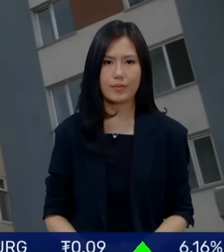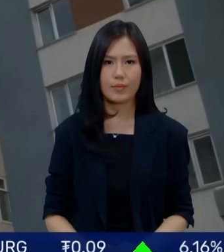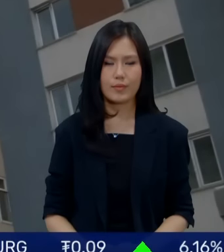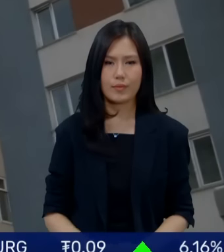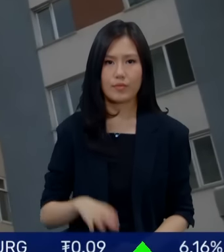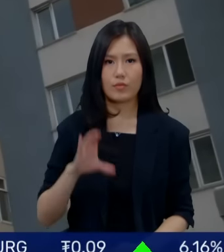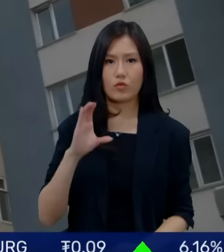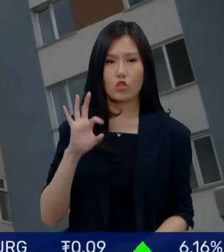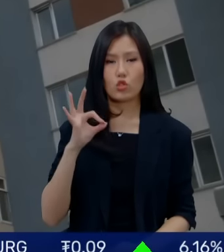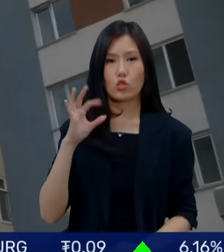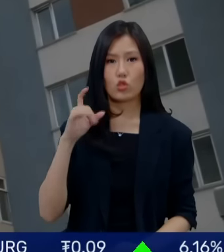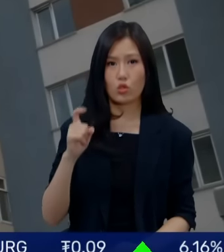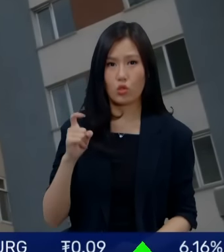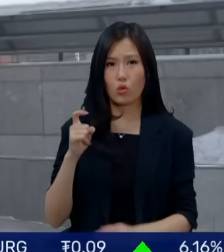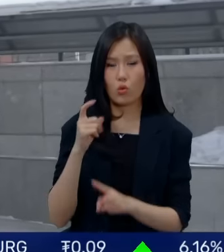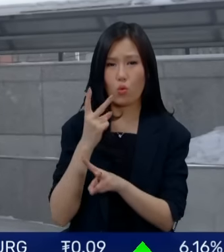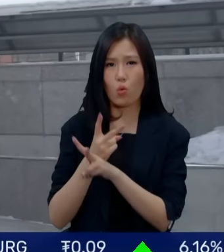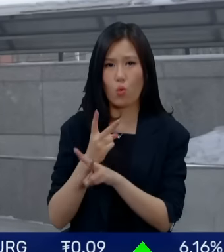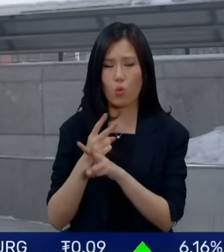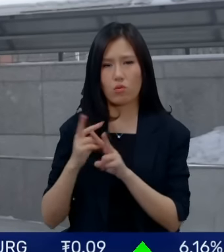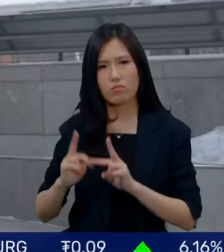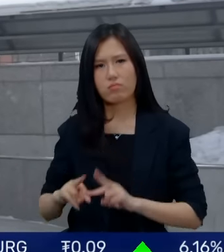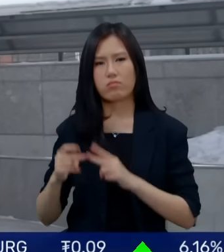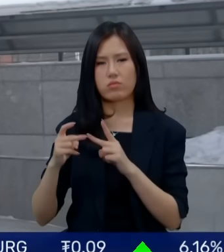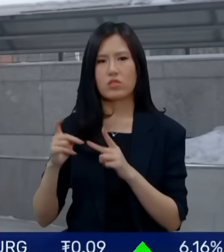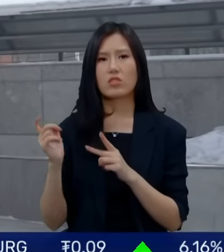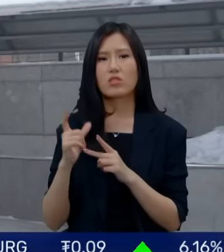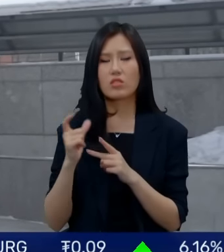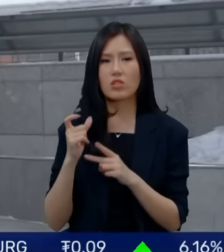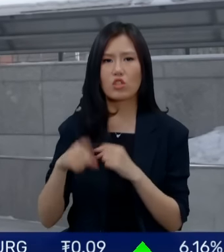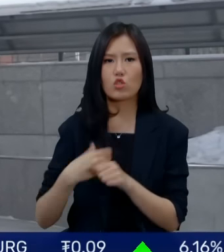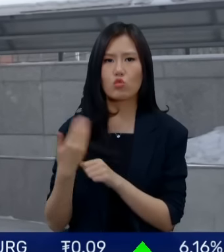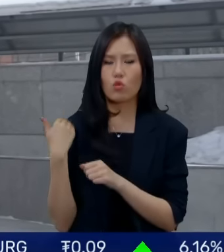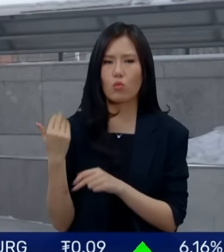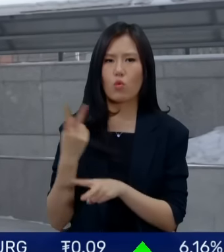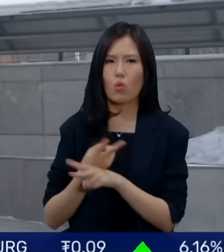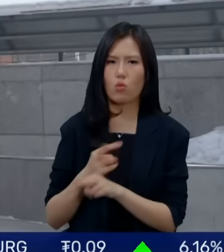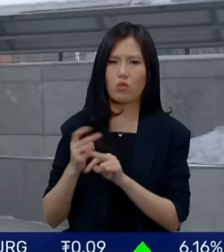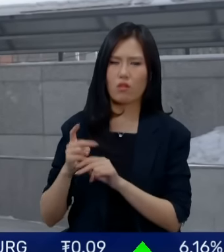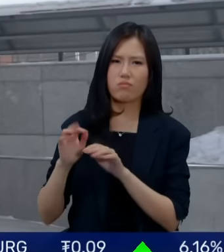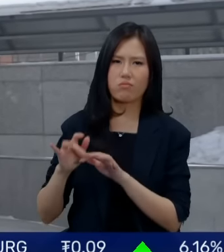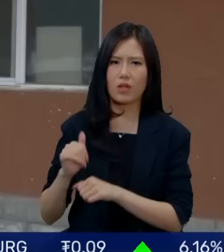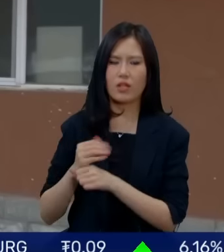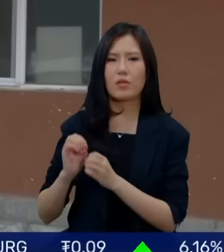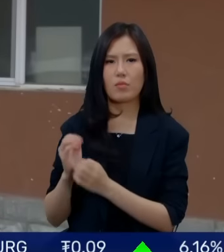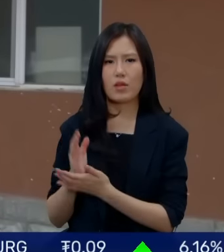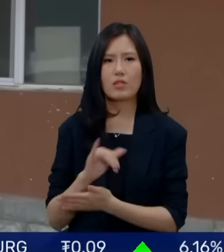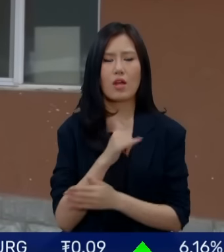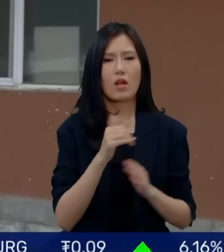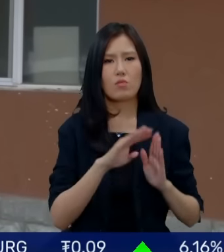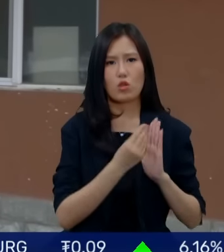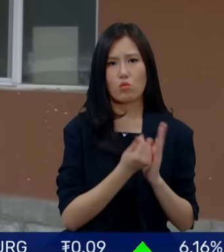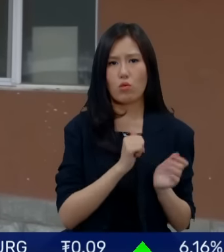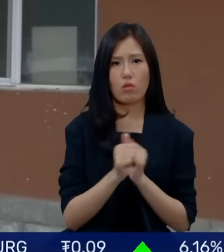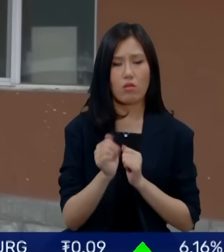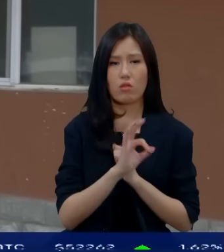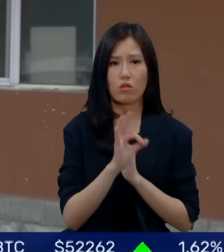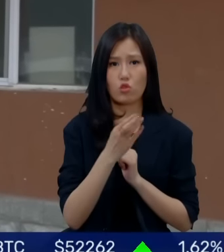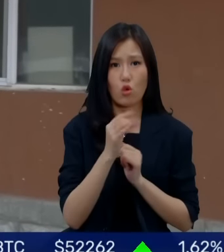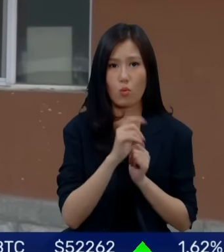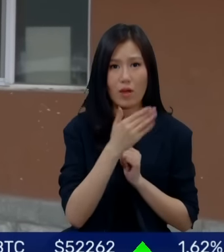Сууц өмчлөгчдийн холбооны хуулийг шинжлэн боловсруулах ажил өнгөрсөн жилээс хийгдэж эхэлсэн. Энэ хүрээнд төлбөрөө төлөхгүй байгаа айл өрхүүдэд хариуцлага